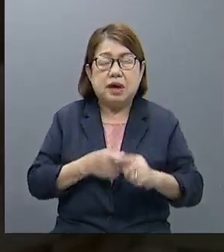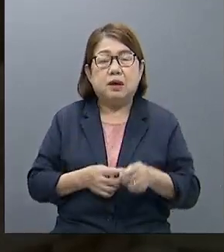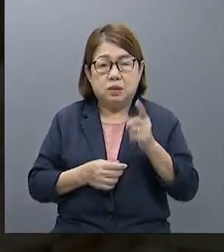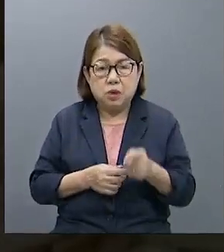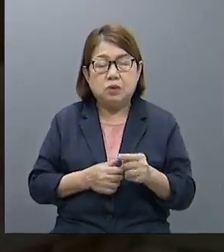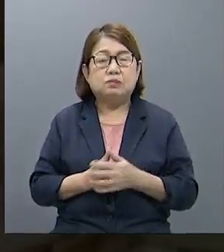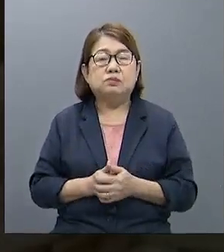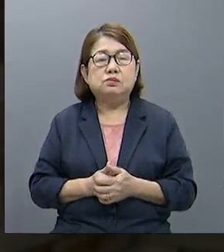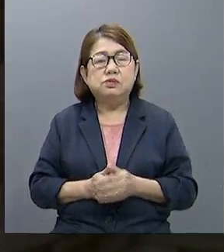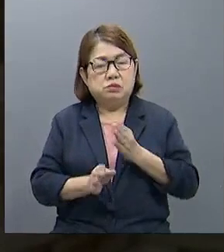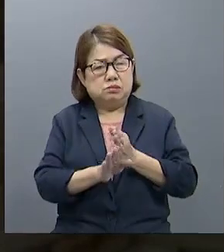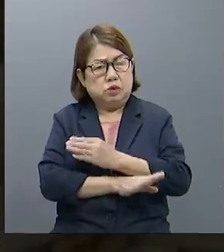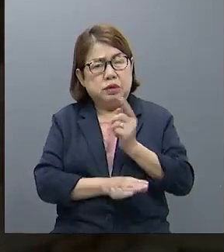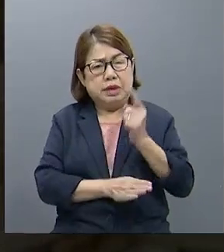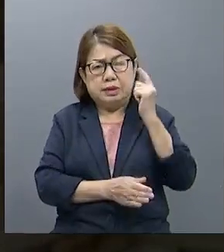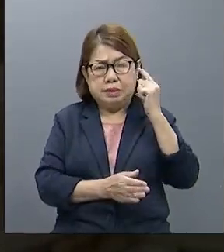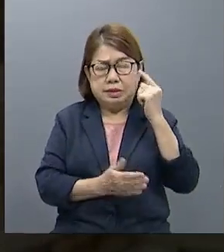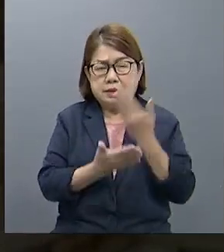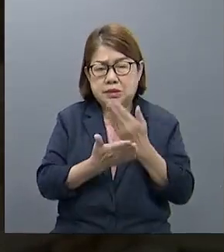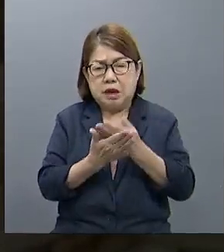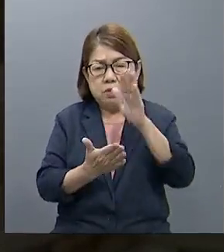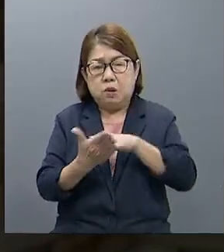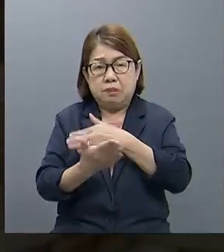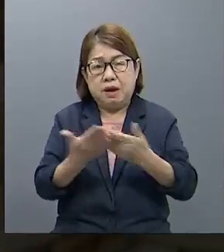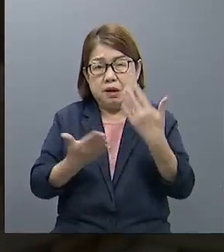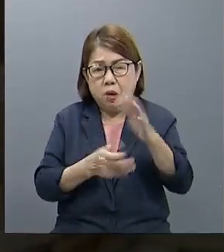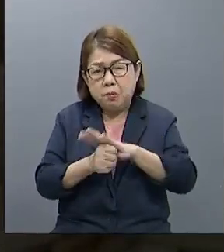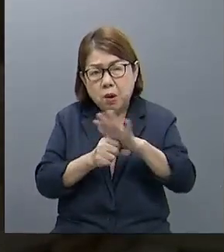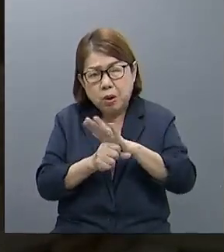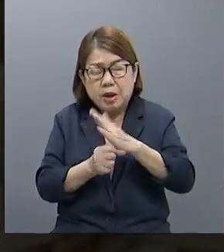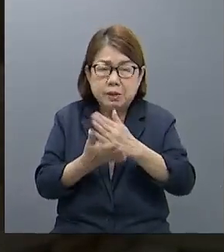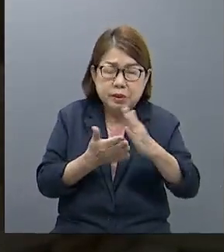ต้องมีการวางแผนการเงินที่ดีพยายามไม่ก่อหนี้ที่ไม่จำเป็นนะคะเพราะว่